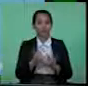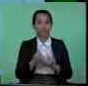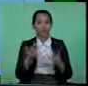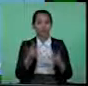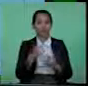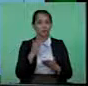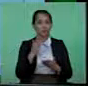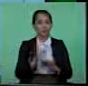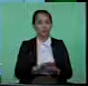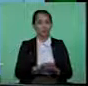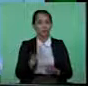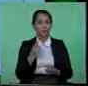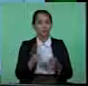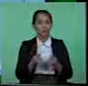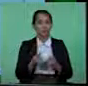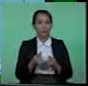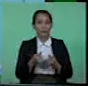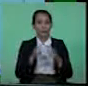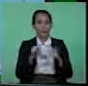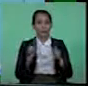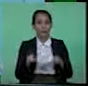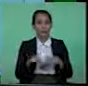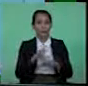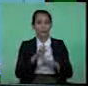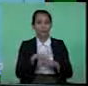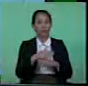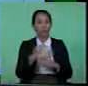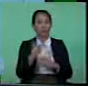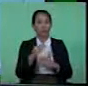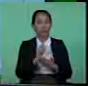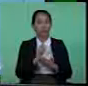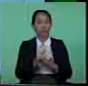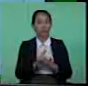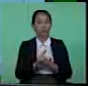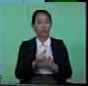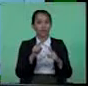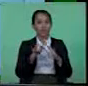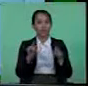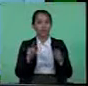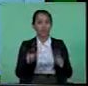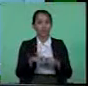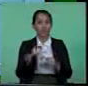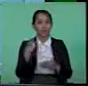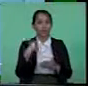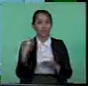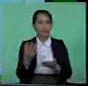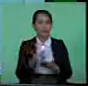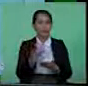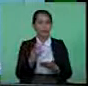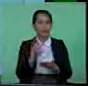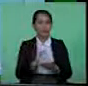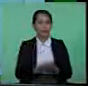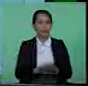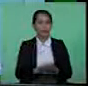bo'linma. Ba'zi bir kataklar bo'sh. Sizning vazifangiz ushbu katakdagi sonlarni topishingiz kerak.